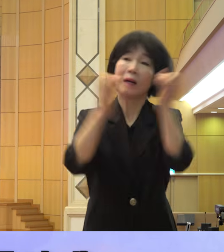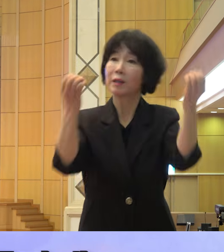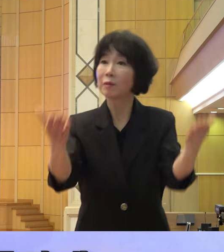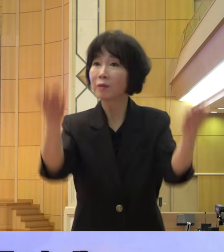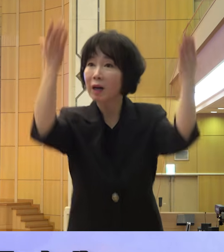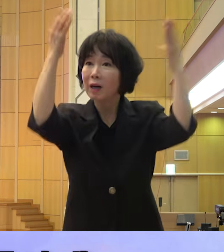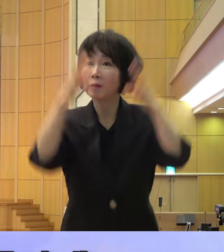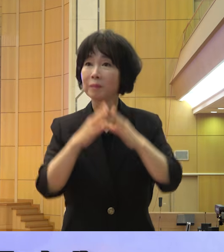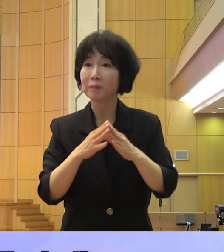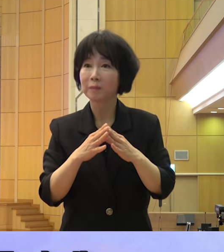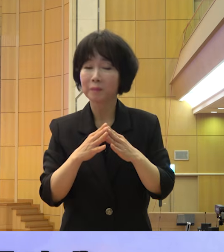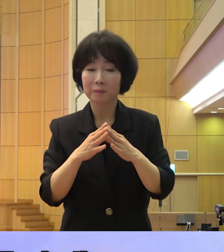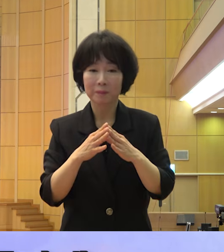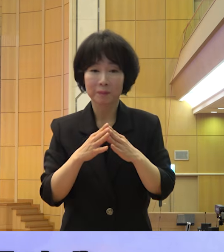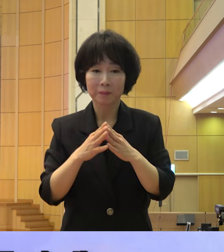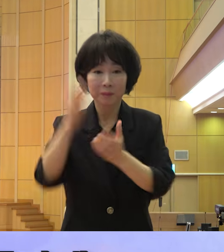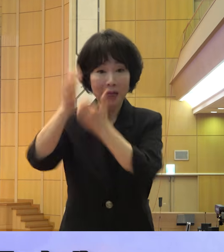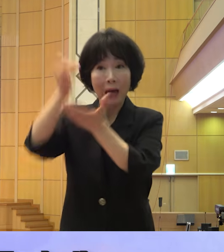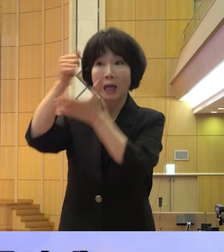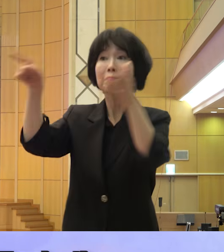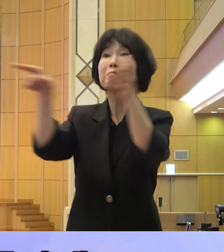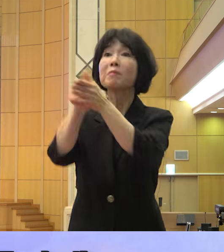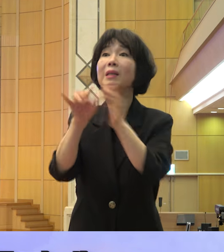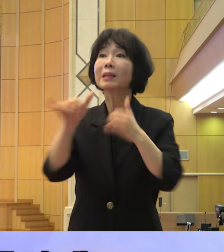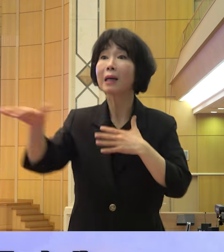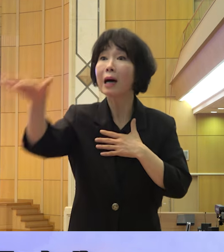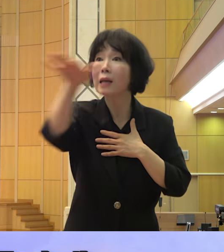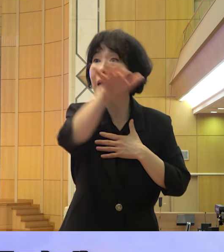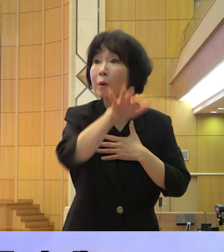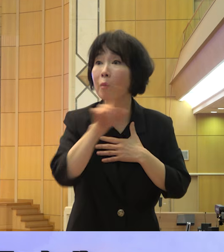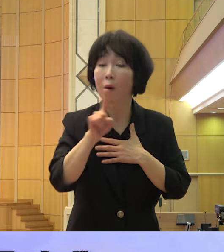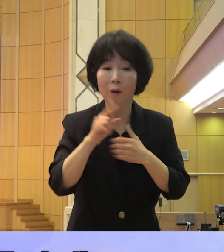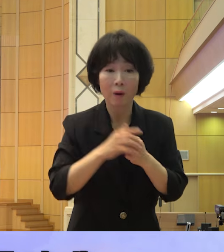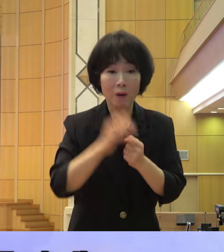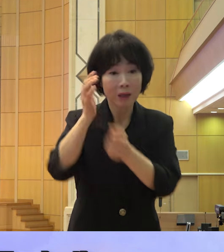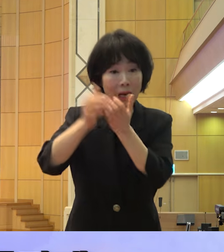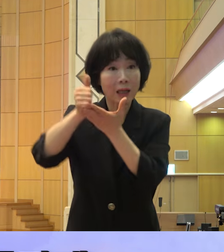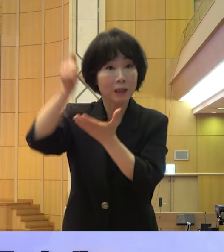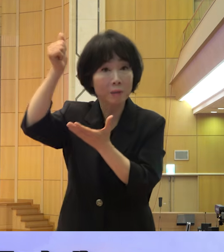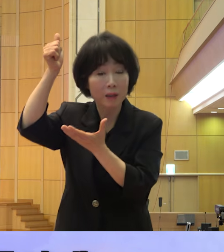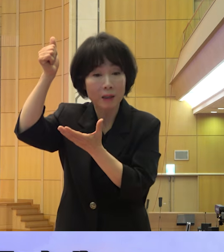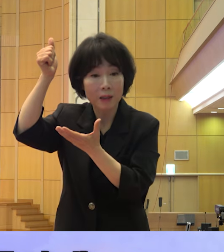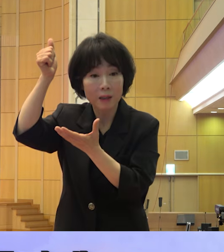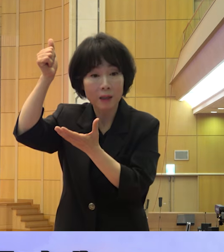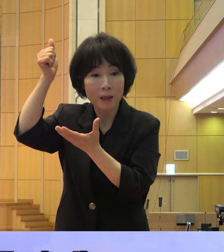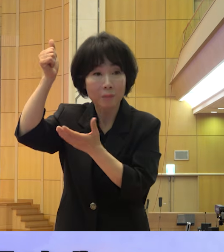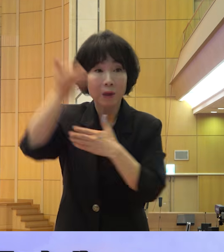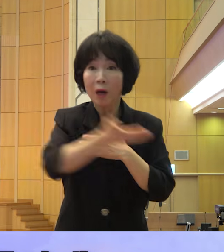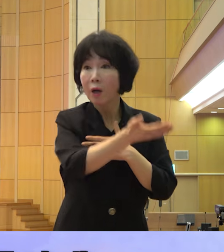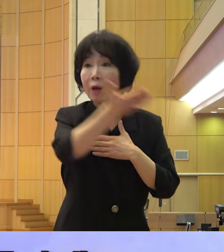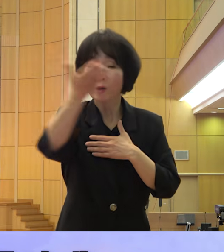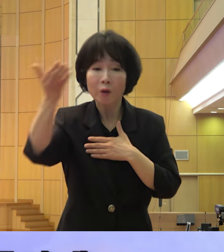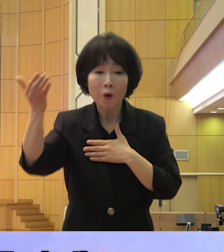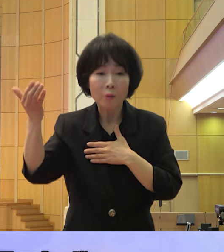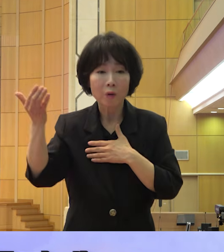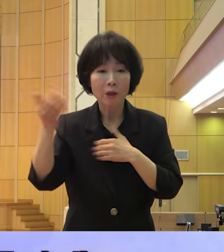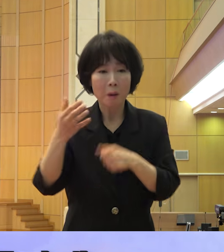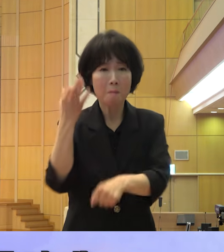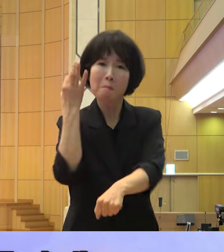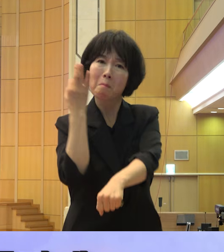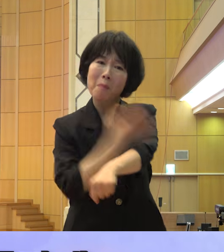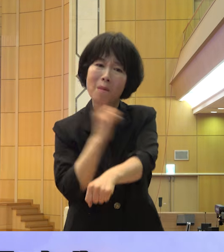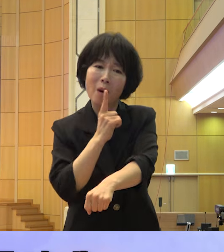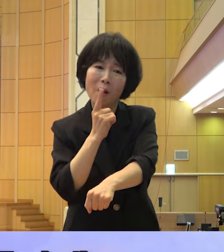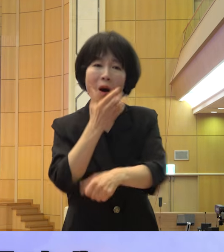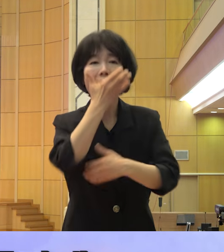할렐루야. 하나님을 믿는 사람은요, 다 하나님이 여러분에게 한마디로